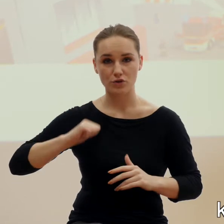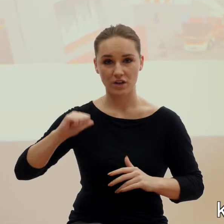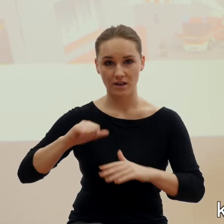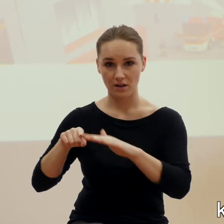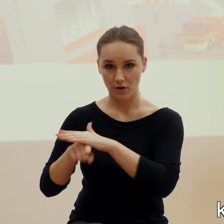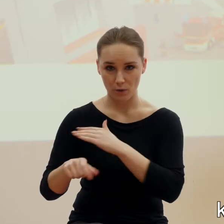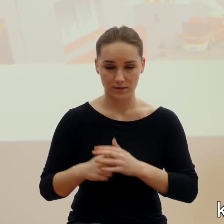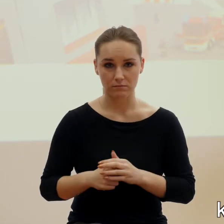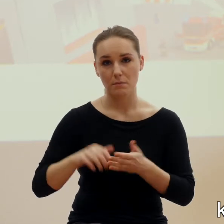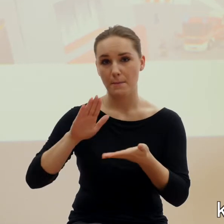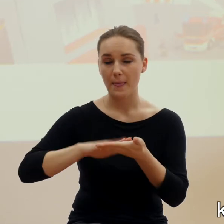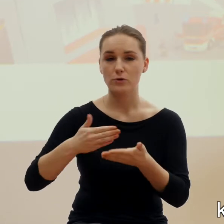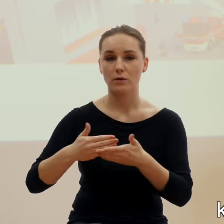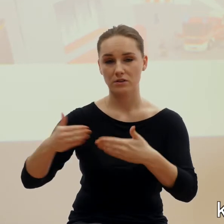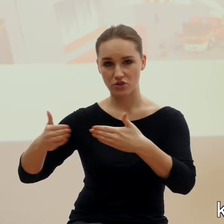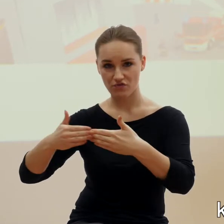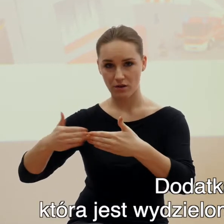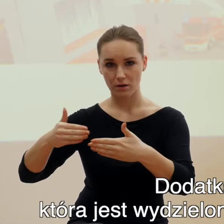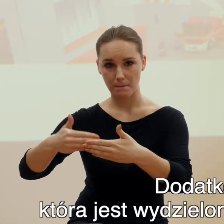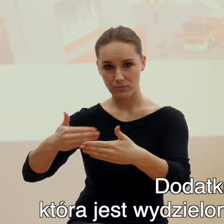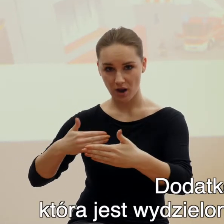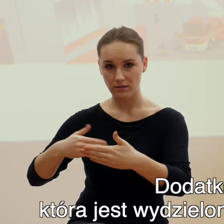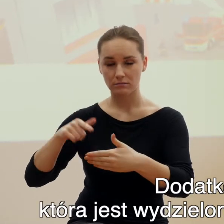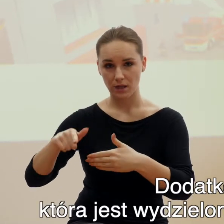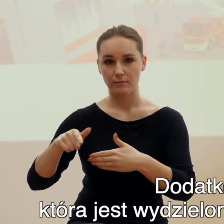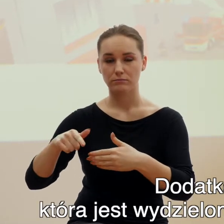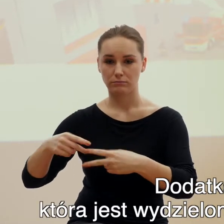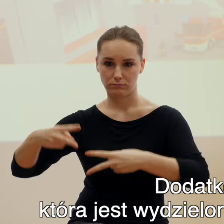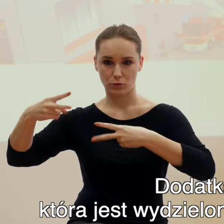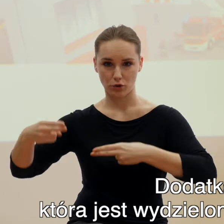przedsionki, które są wydzielone pożarowo, dodatkowa przestrzeń w